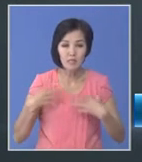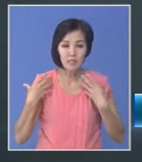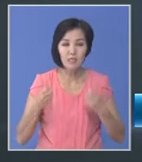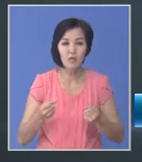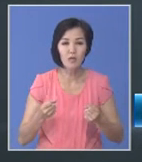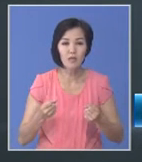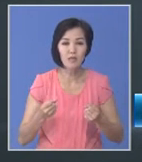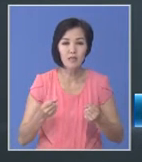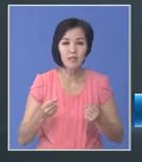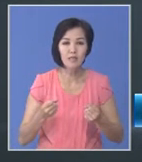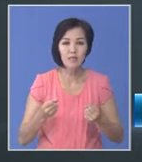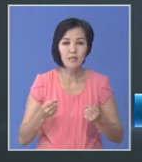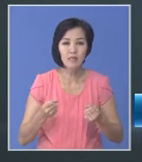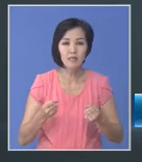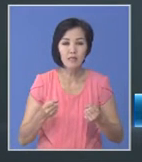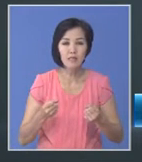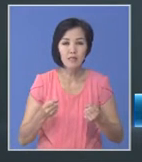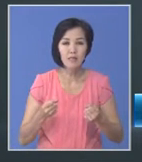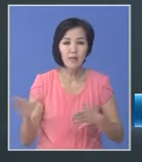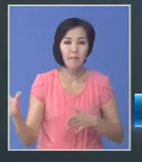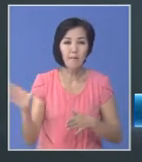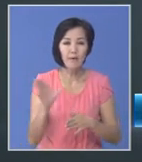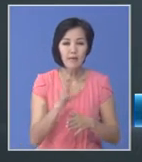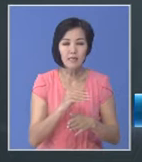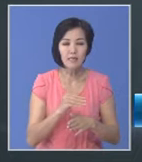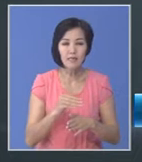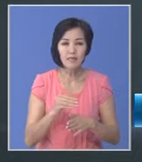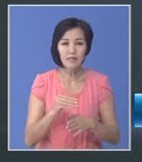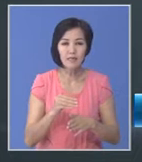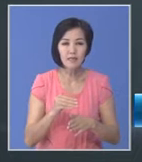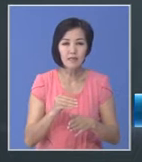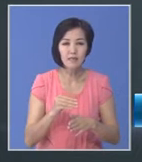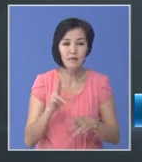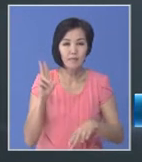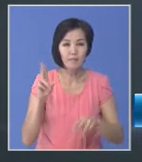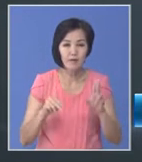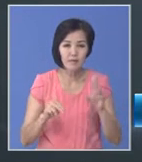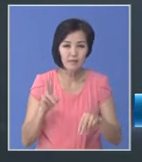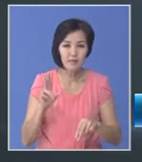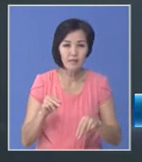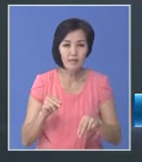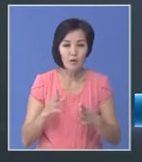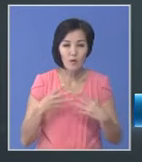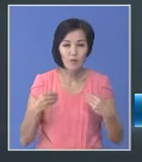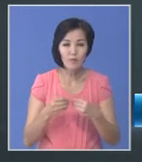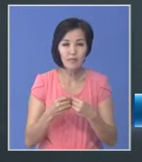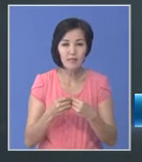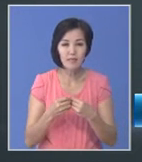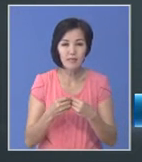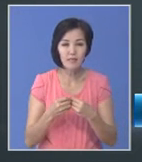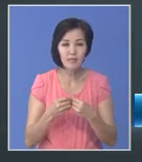тілеймін. Денсаулық тілей отыра барлығына бақыт, семьяларында, отбасыларына